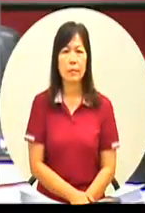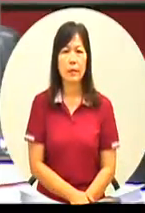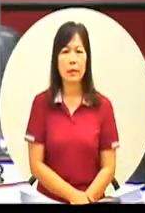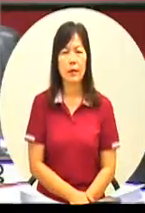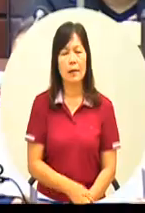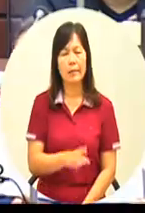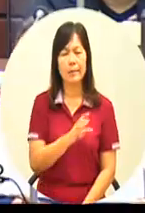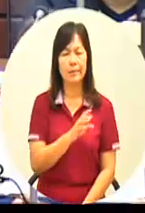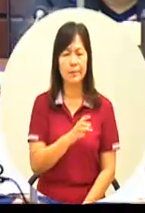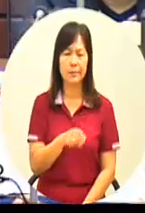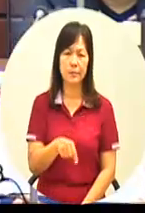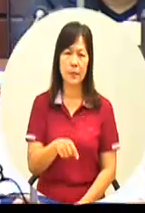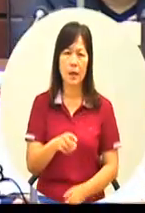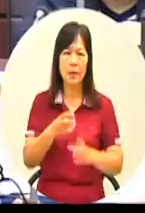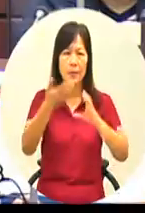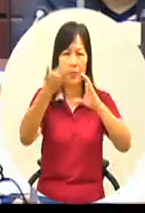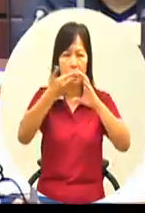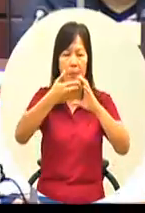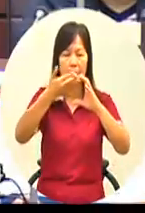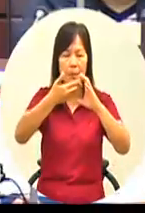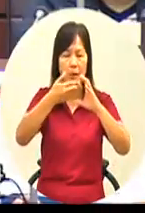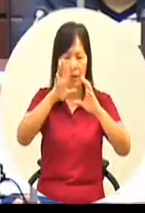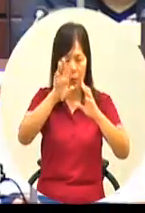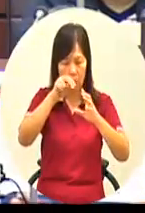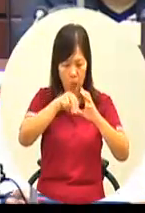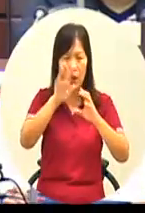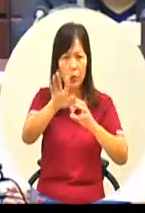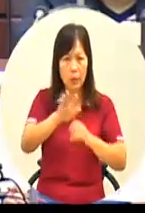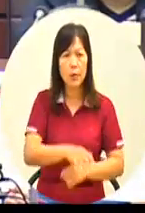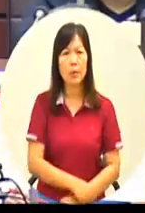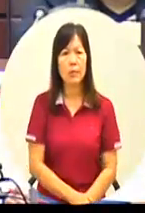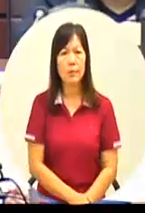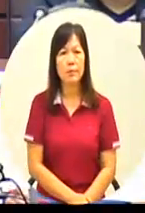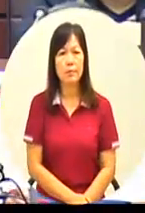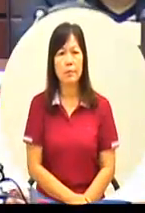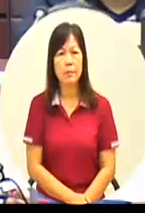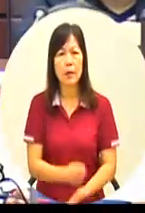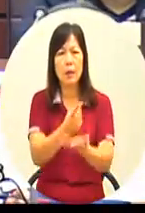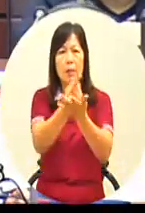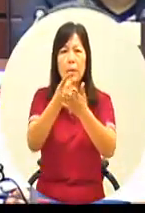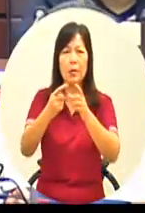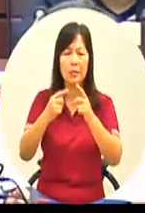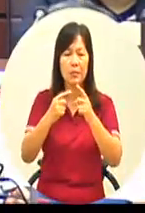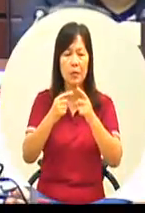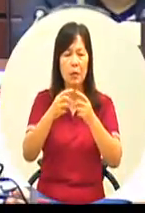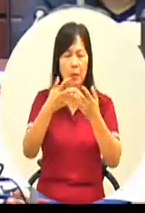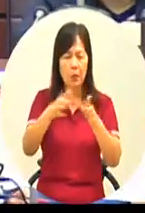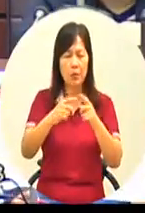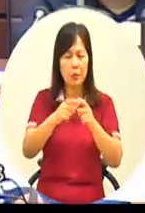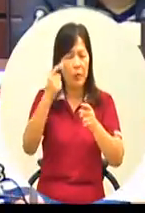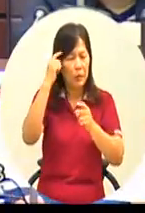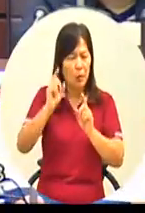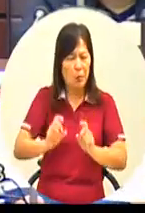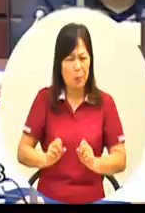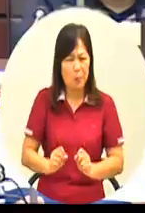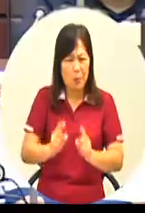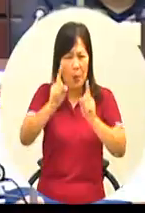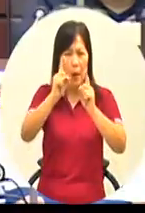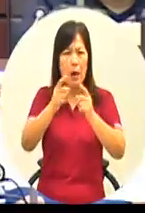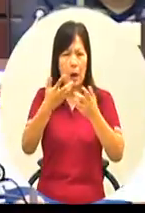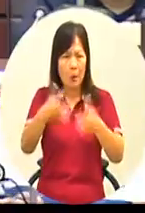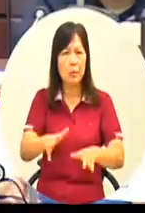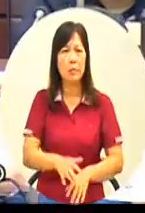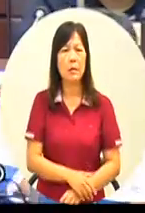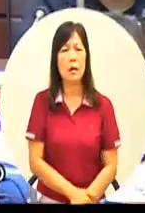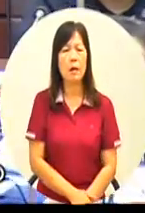当然，在我从媒体上有看到哈，就是说，也很多人认为说涨幅很大，但